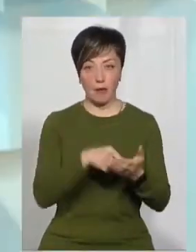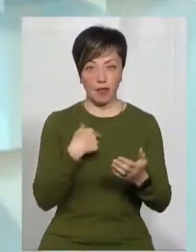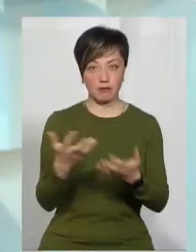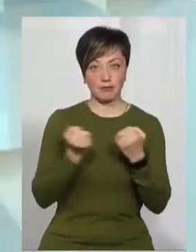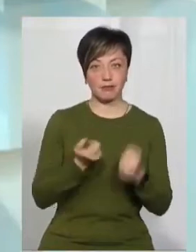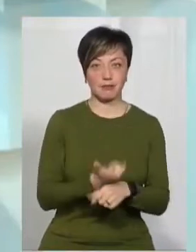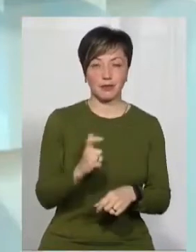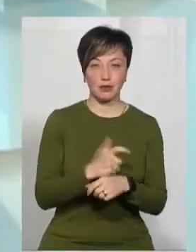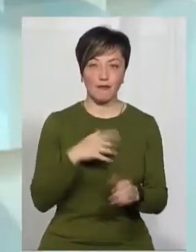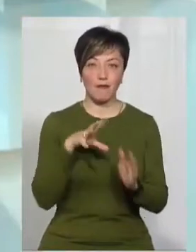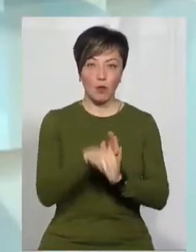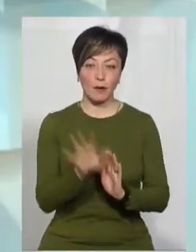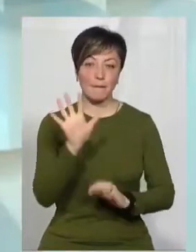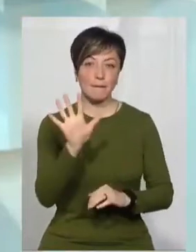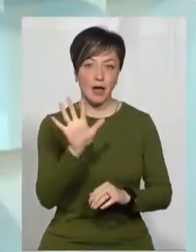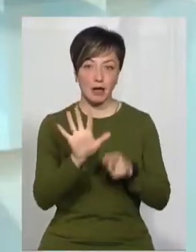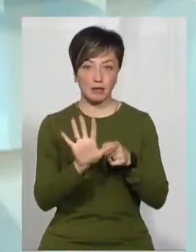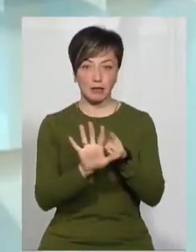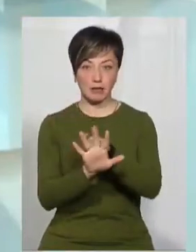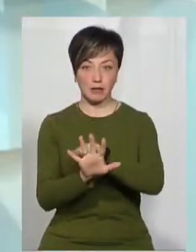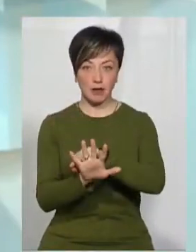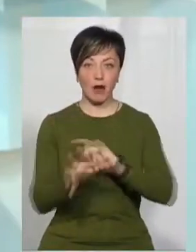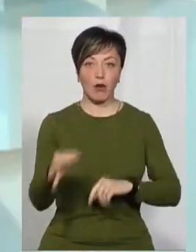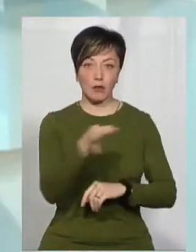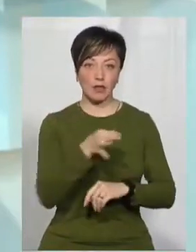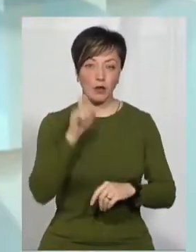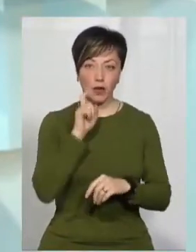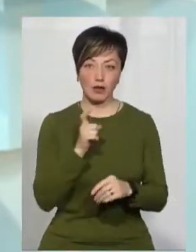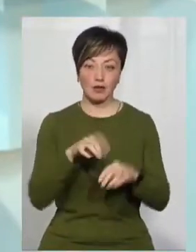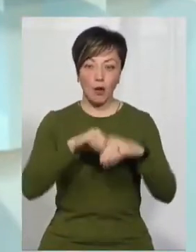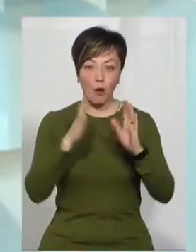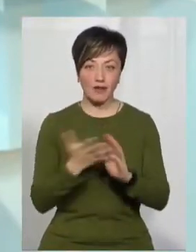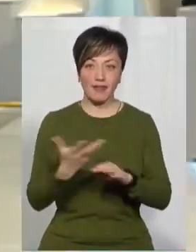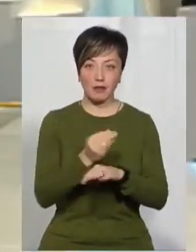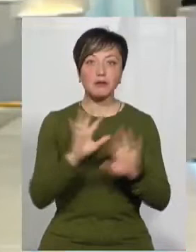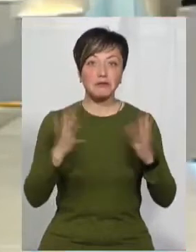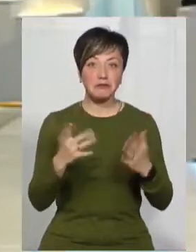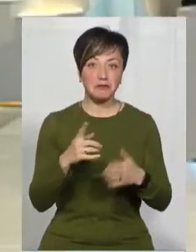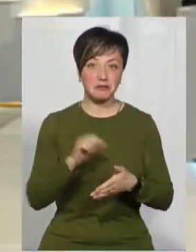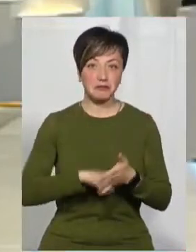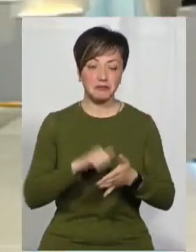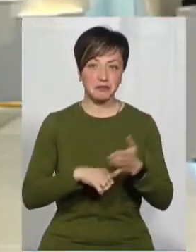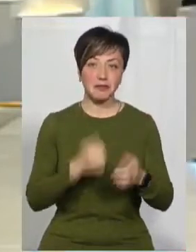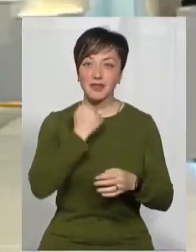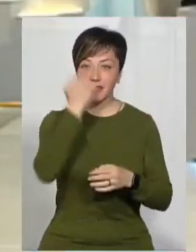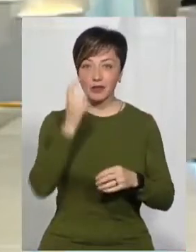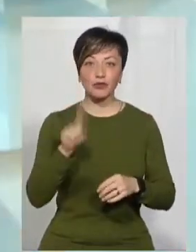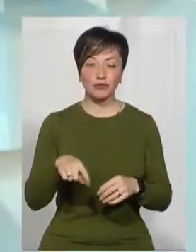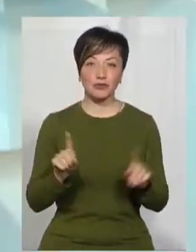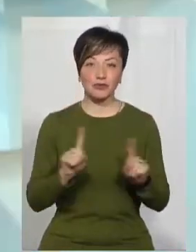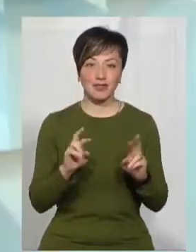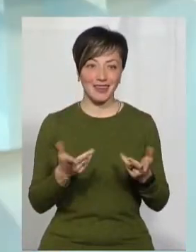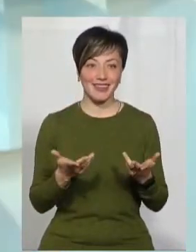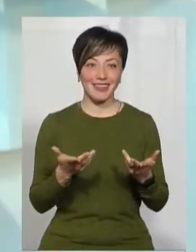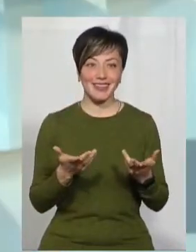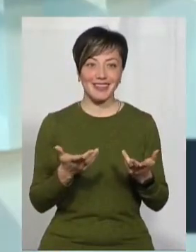менше? Нам дісталось більше, ми входимо в п'ятірку областей в Україні за обсягом фінансування цього року. Як так сталося? Завдяки чому? Ну, завдяки,